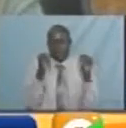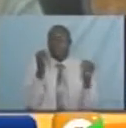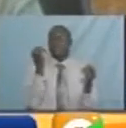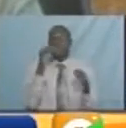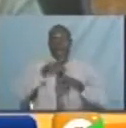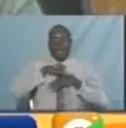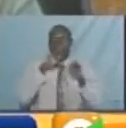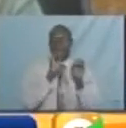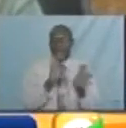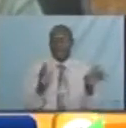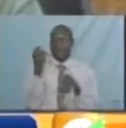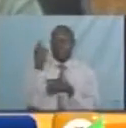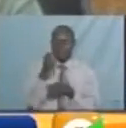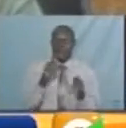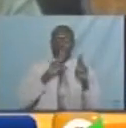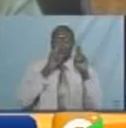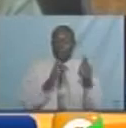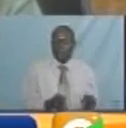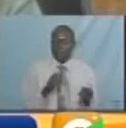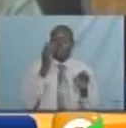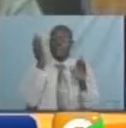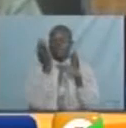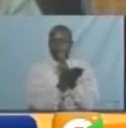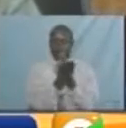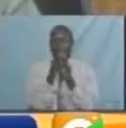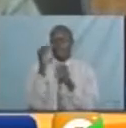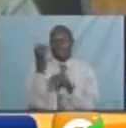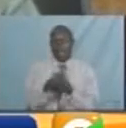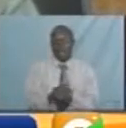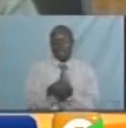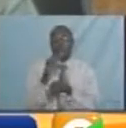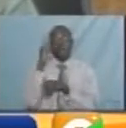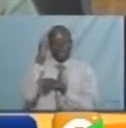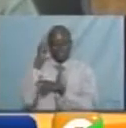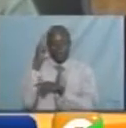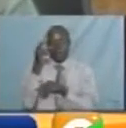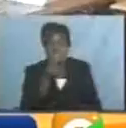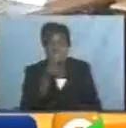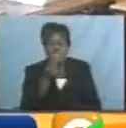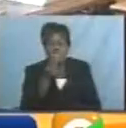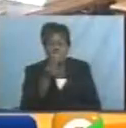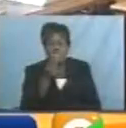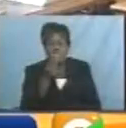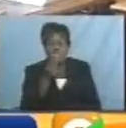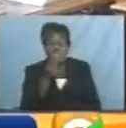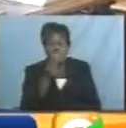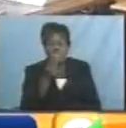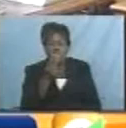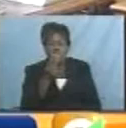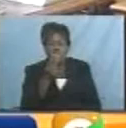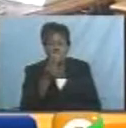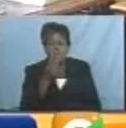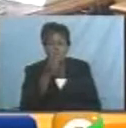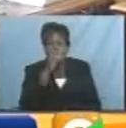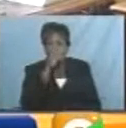adequate for the respondent to file any reasonable answer. Ushahidi huo mpya